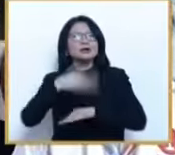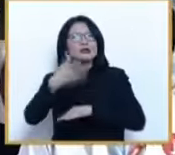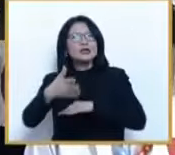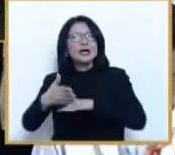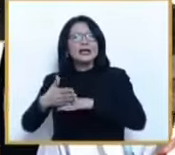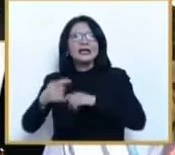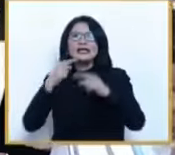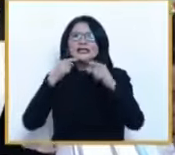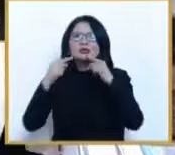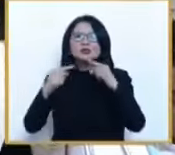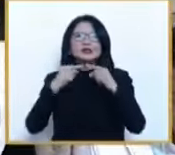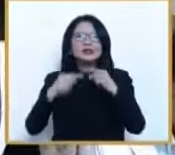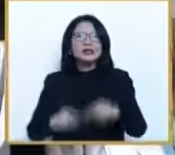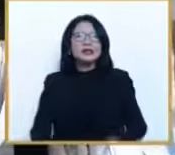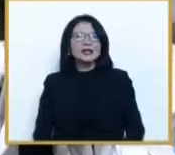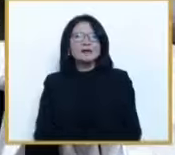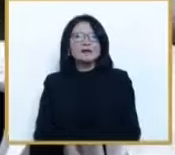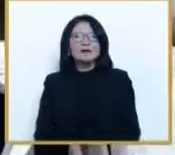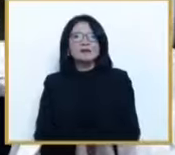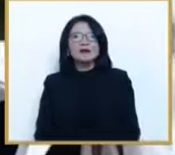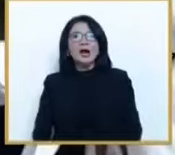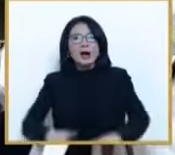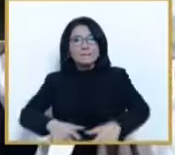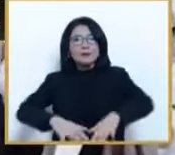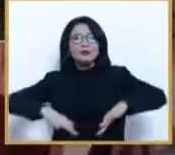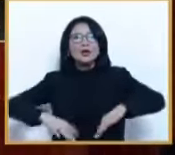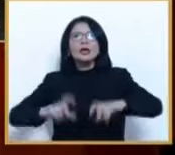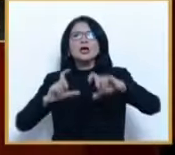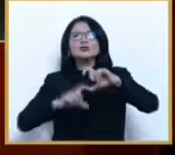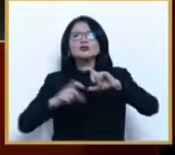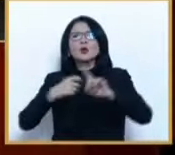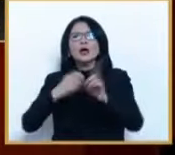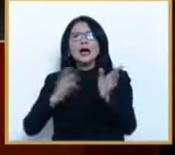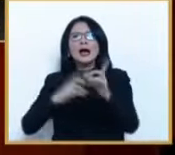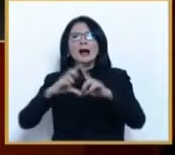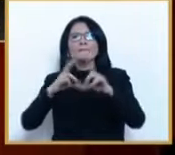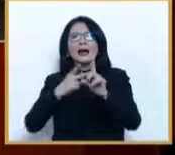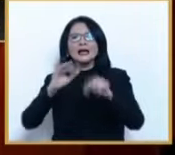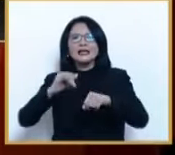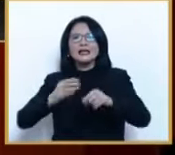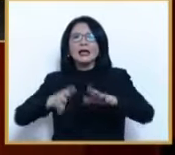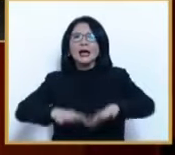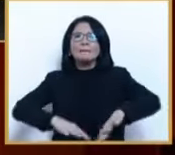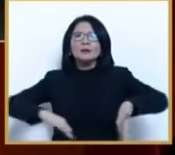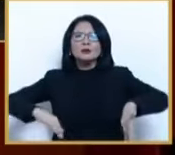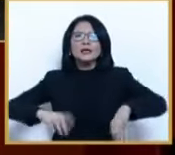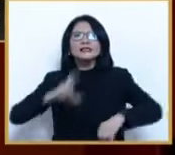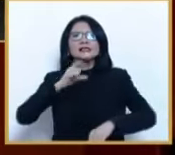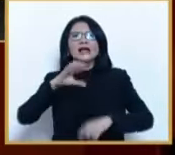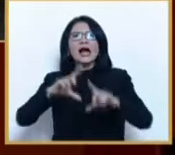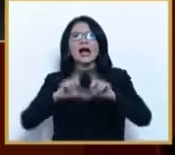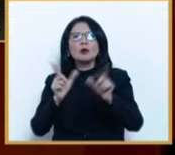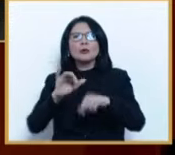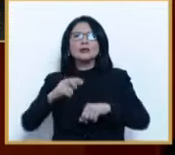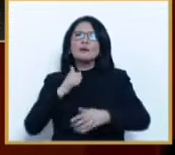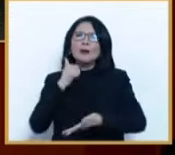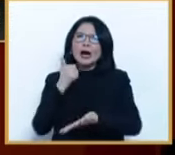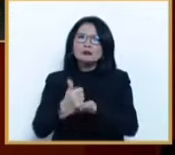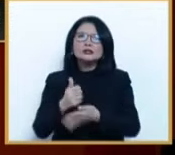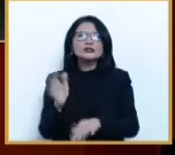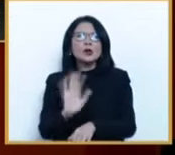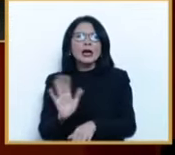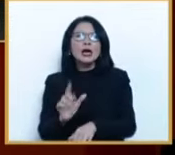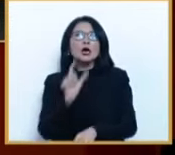menurut Bapak Bendungan sukamahi ya Bendungan Ciawi itu efektif tidak dalam meng